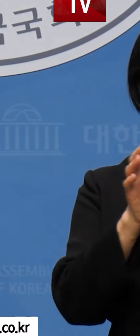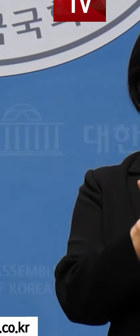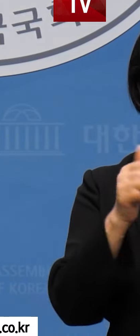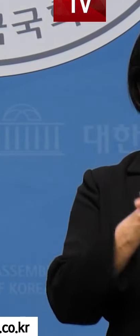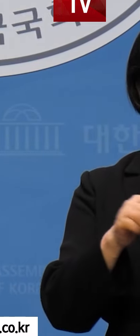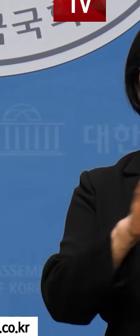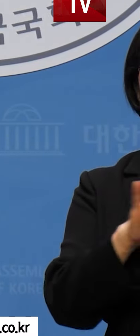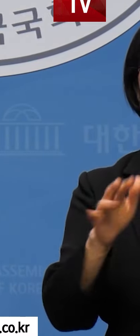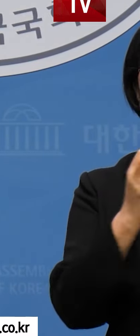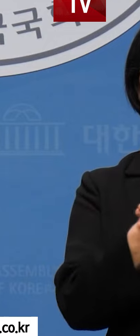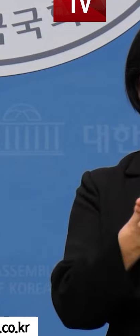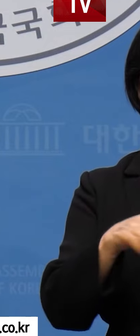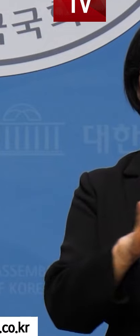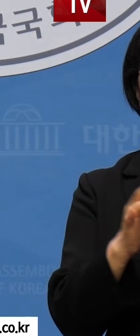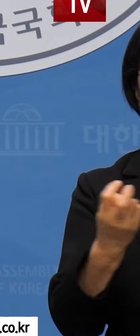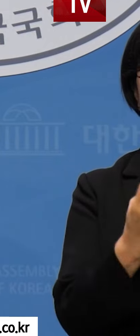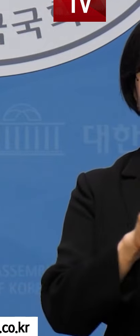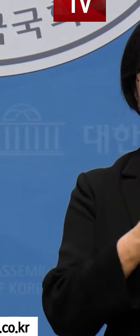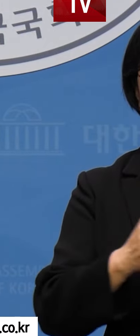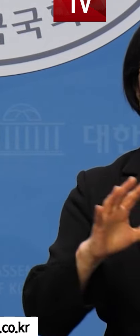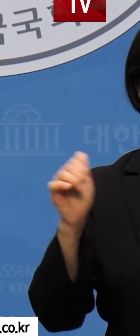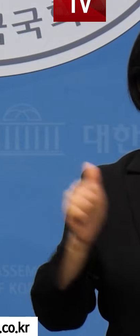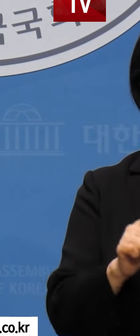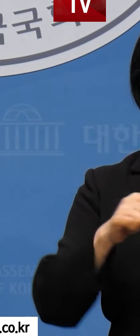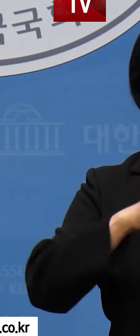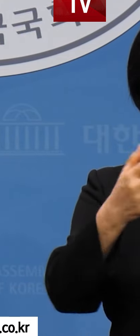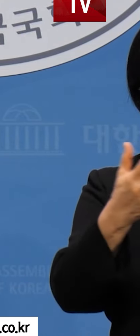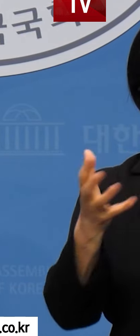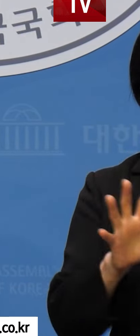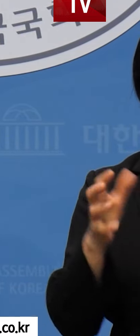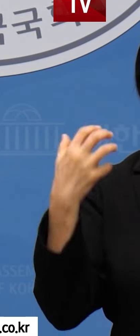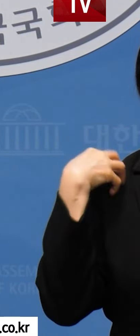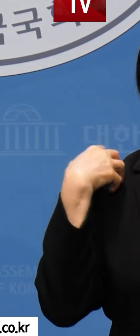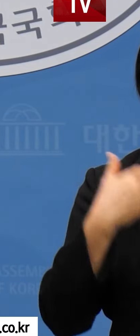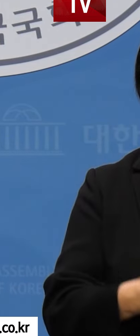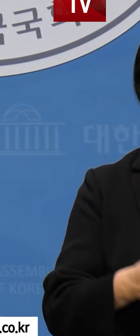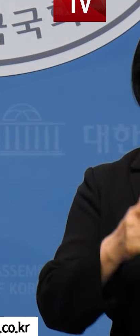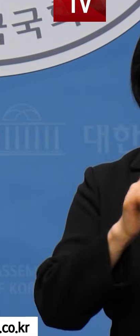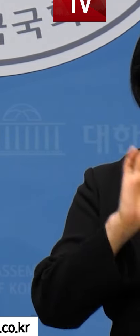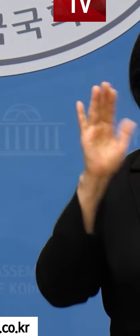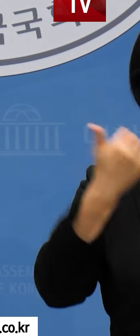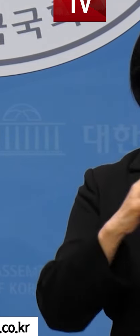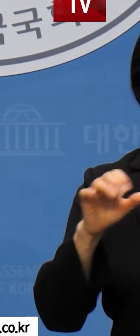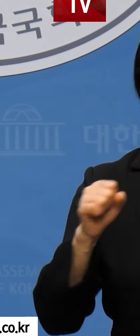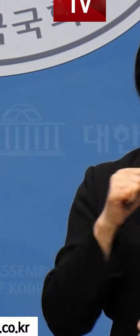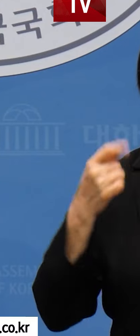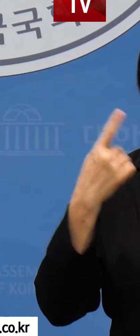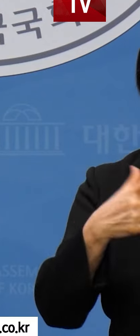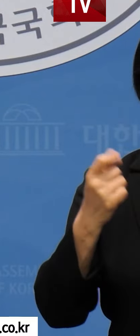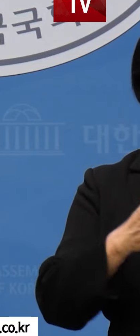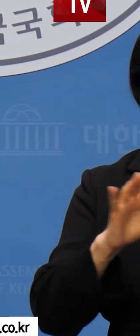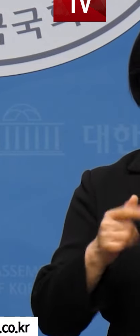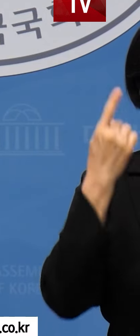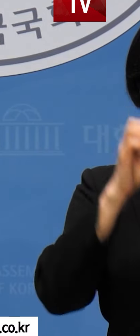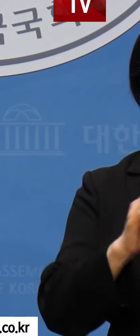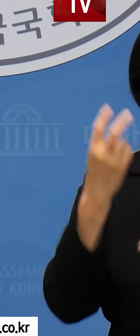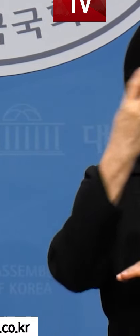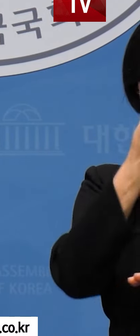제도적 해법을 내놓는 것이 국회와 정당의 역할이다. 최근 국민의힘도 국민 여론을